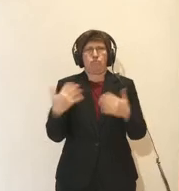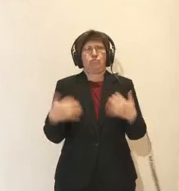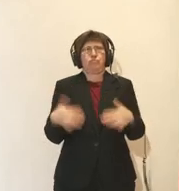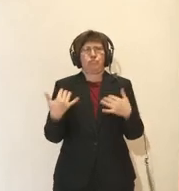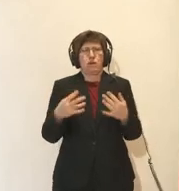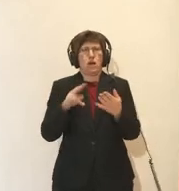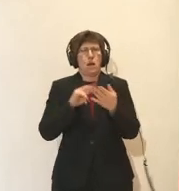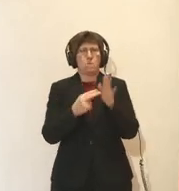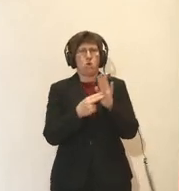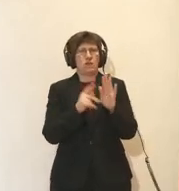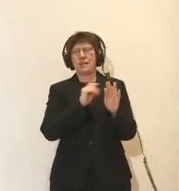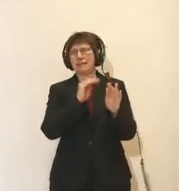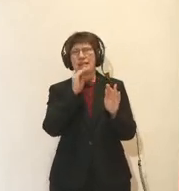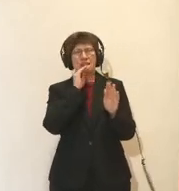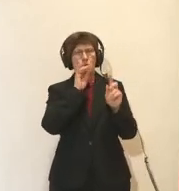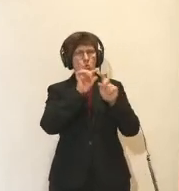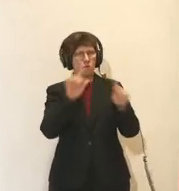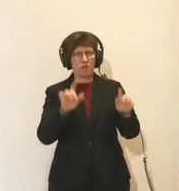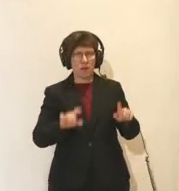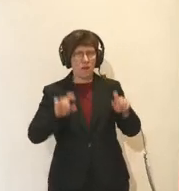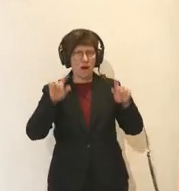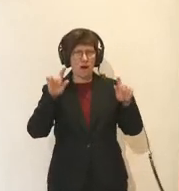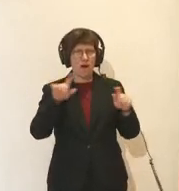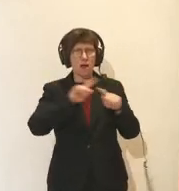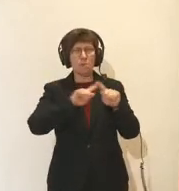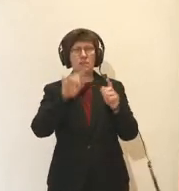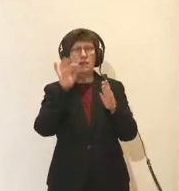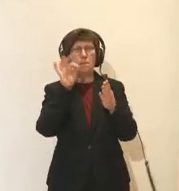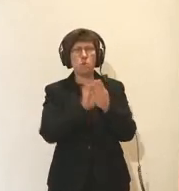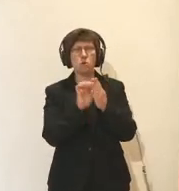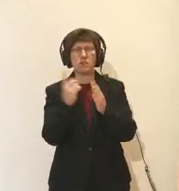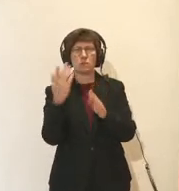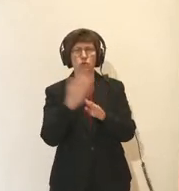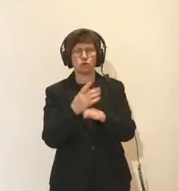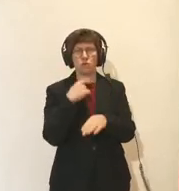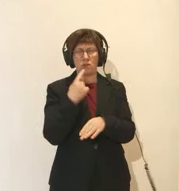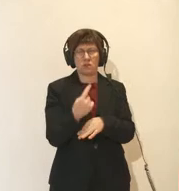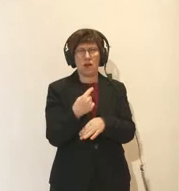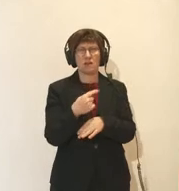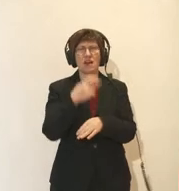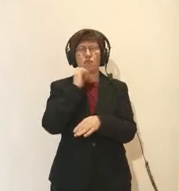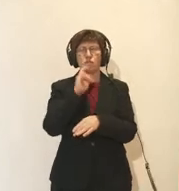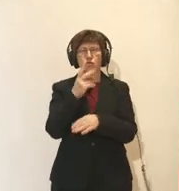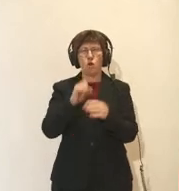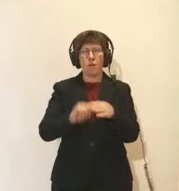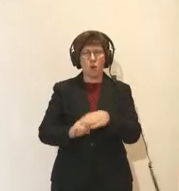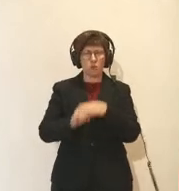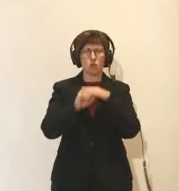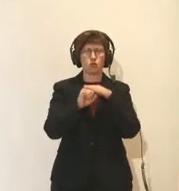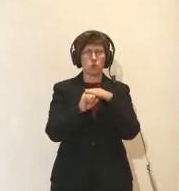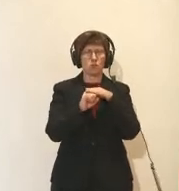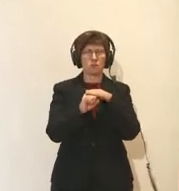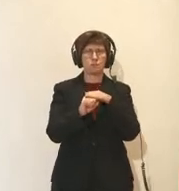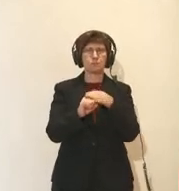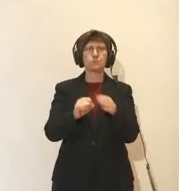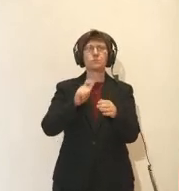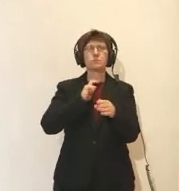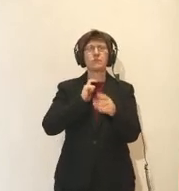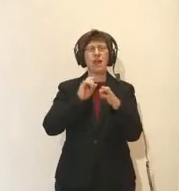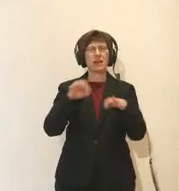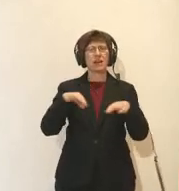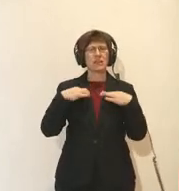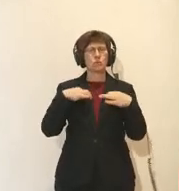wo politik sich nicht genug mit auseinander gesetzt hat bis hin zu dem punkt den sie gerade angesprochen habt ich will noch mal unterstreichen eigentlich müsste das